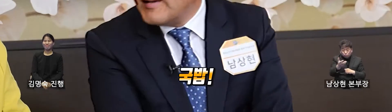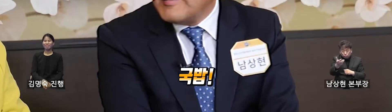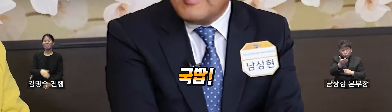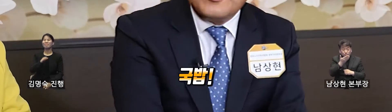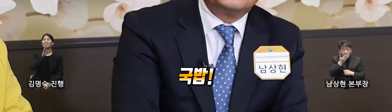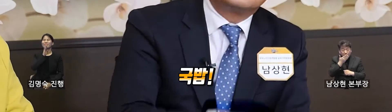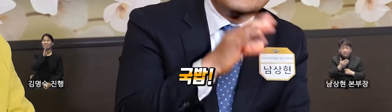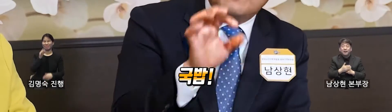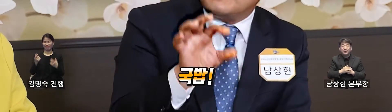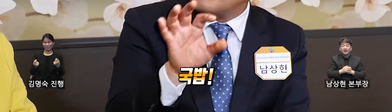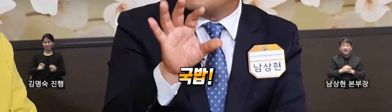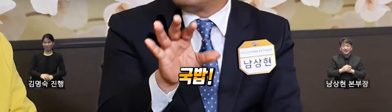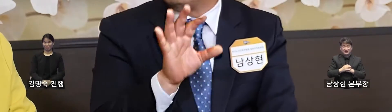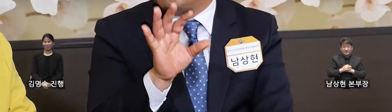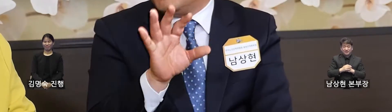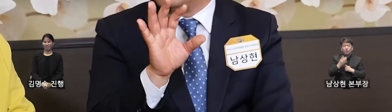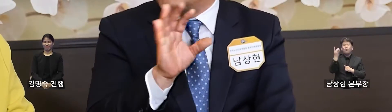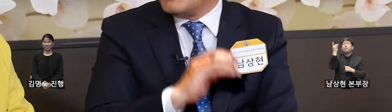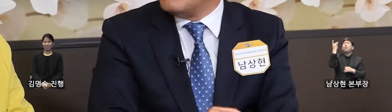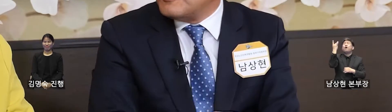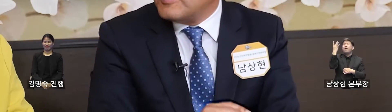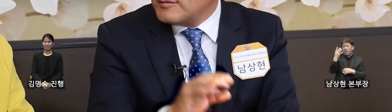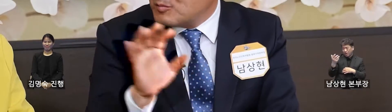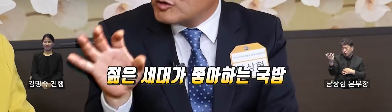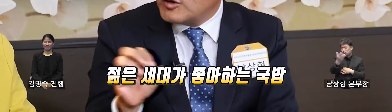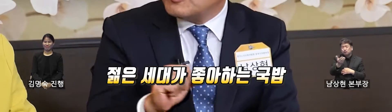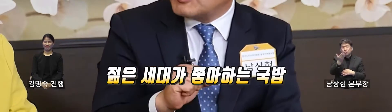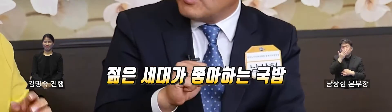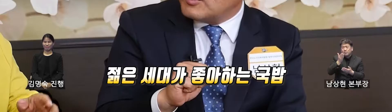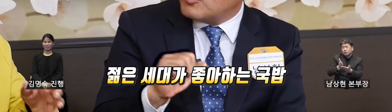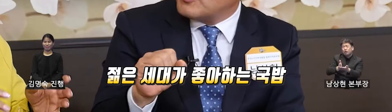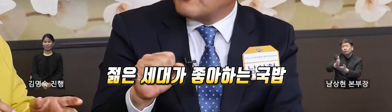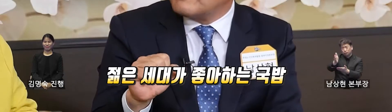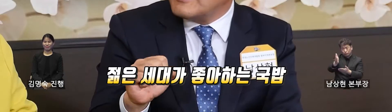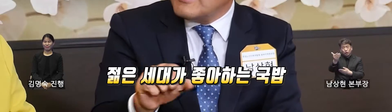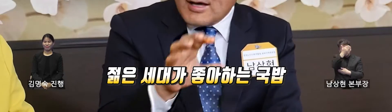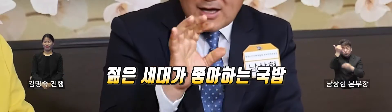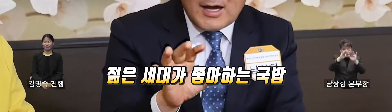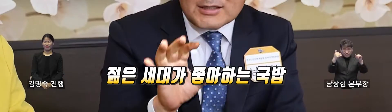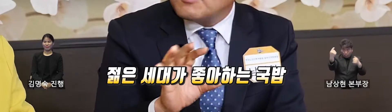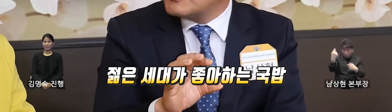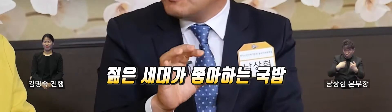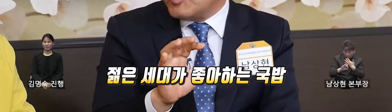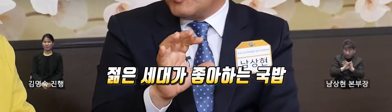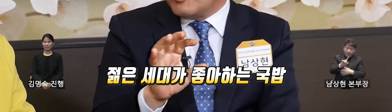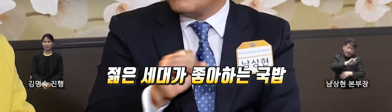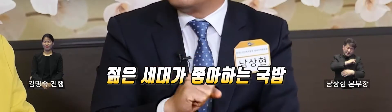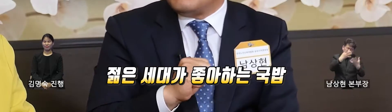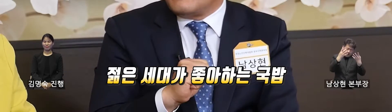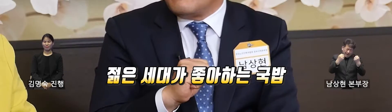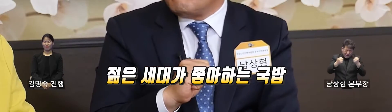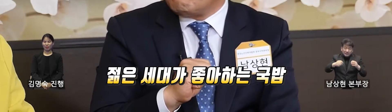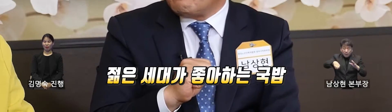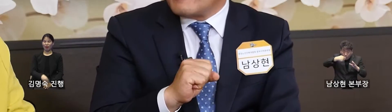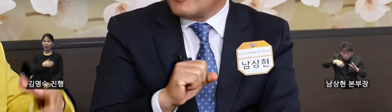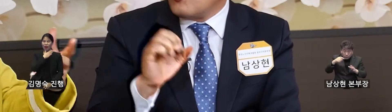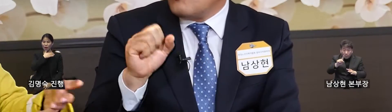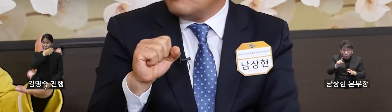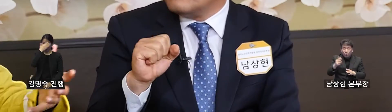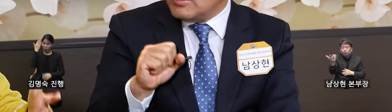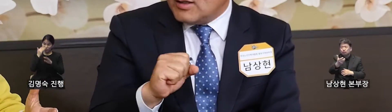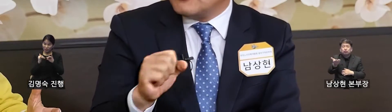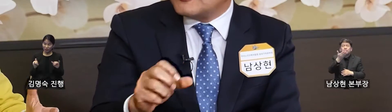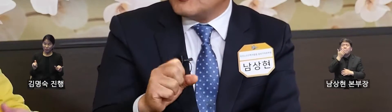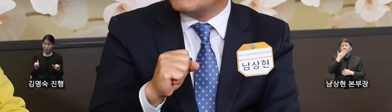네, 여기가 원래 국밥이 네. 최고. 뭐 젊은 사람들이 오면 가장 많이 먹는 게 국밥이에요. 아,